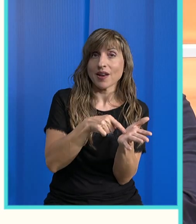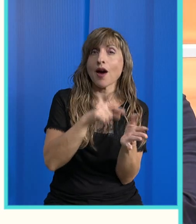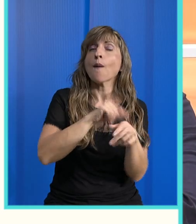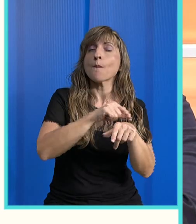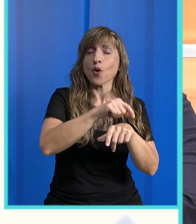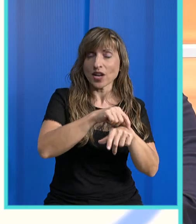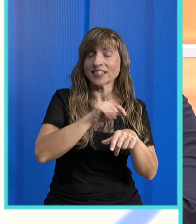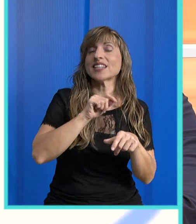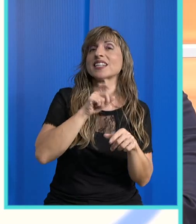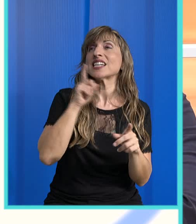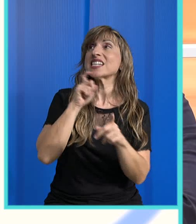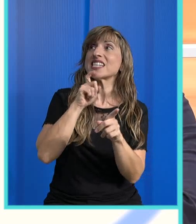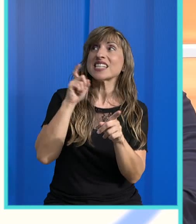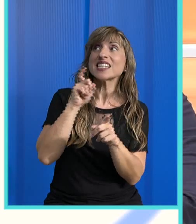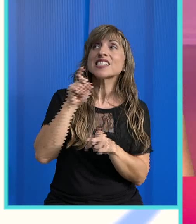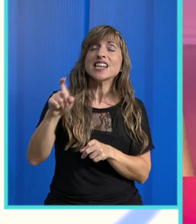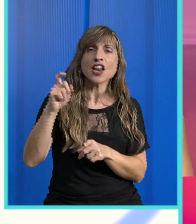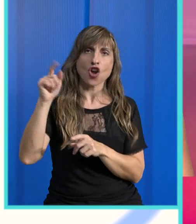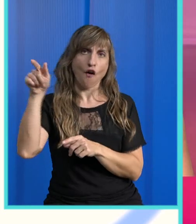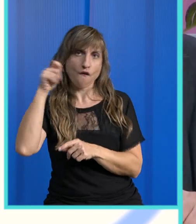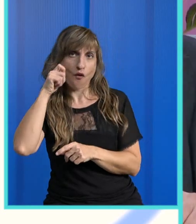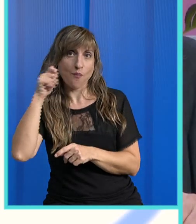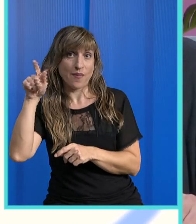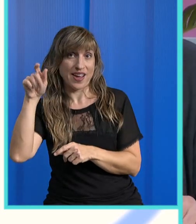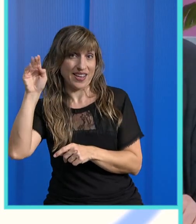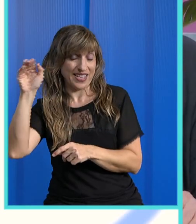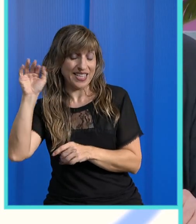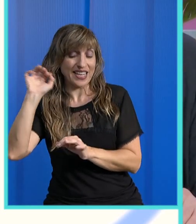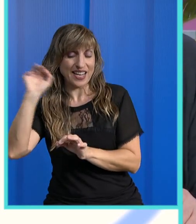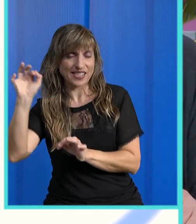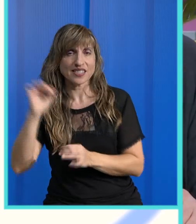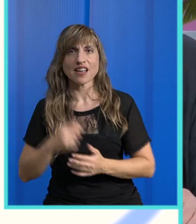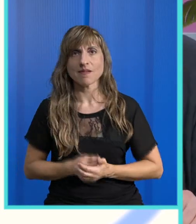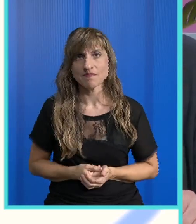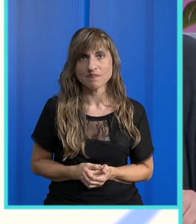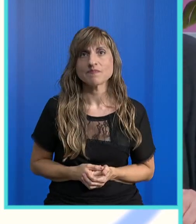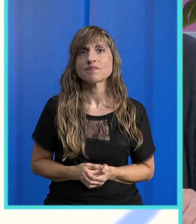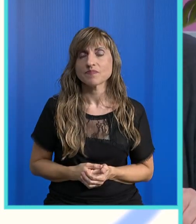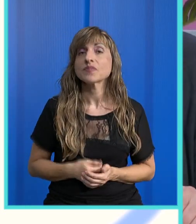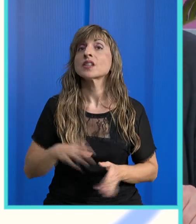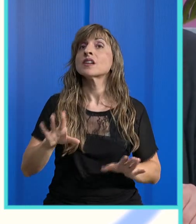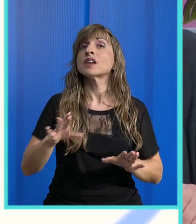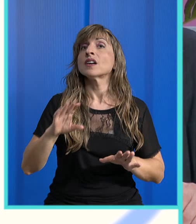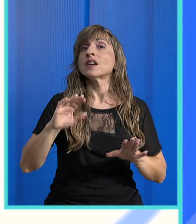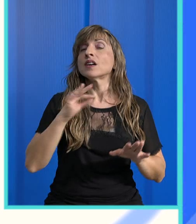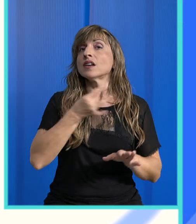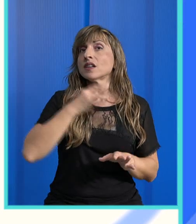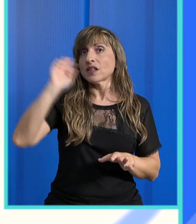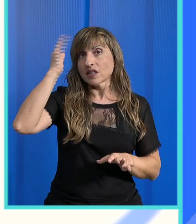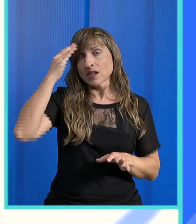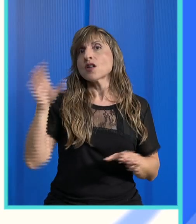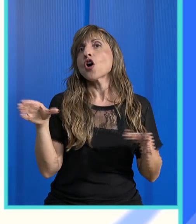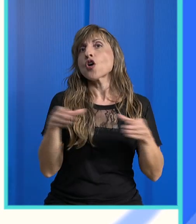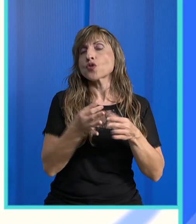xenòfob i racista. Ho diu el Consell d'Europa no ho dic jo. En la mateixa línia s'ha pronunciat la portaveu del grup de Badalona en Comú